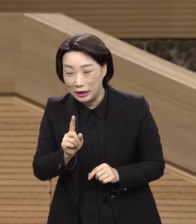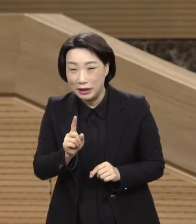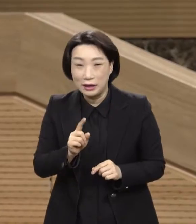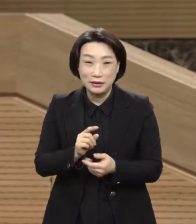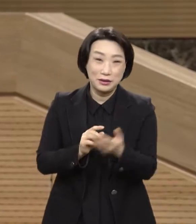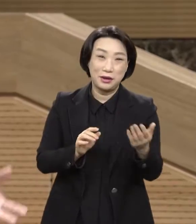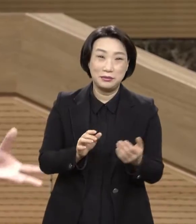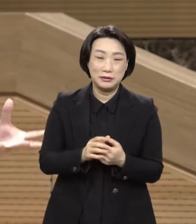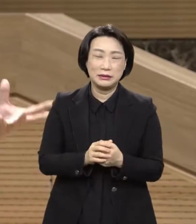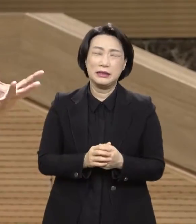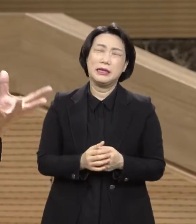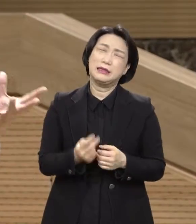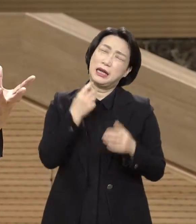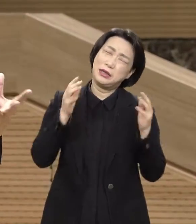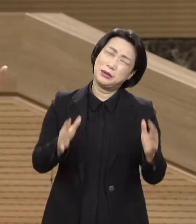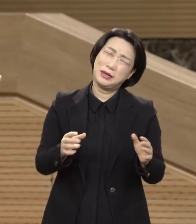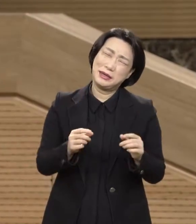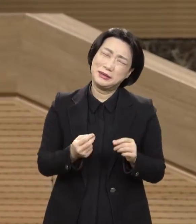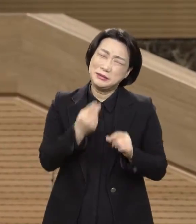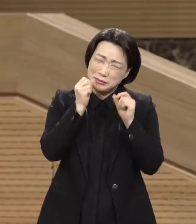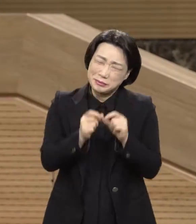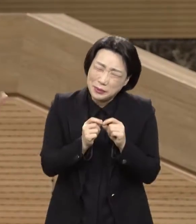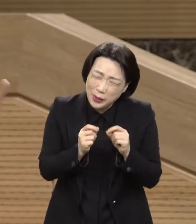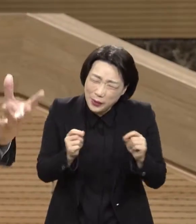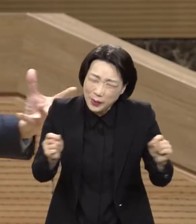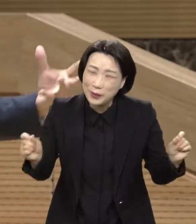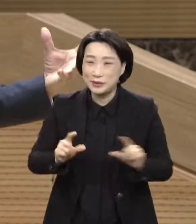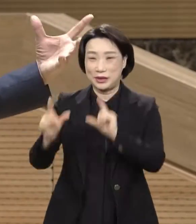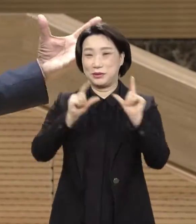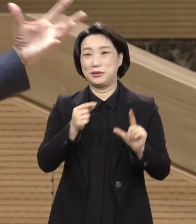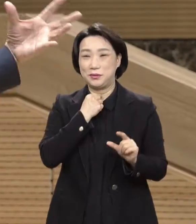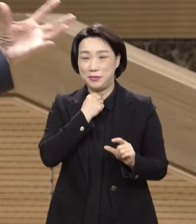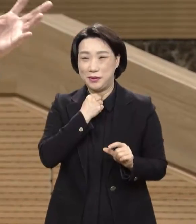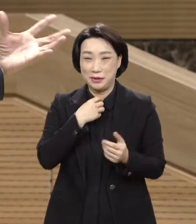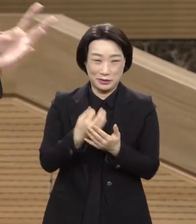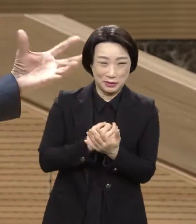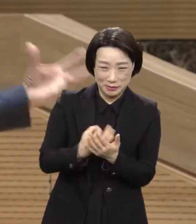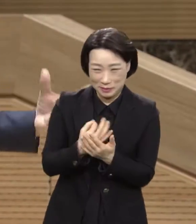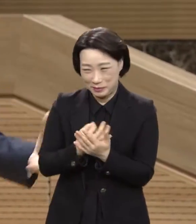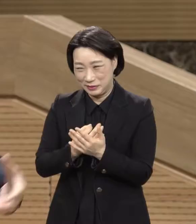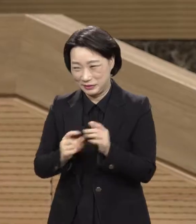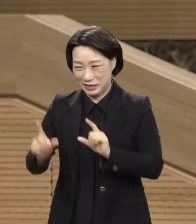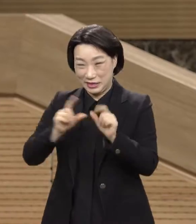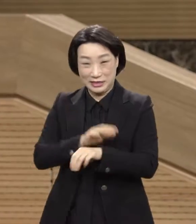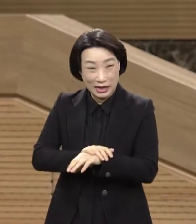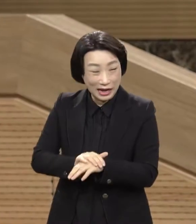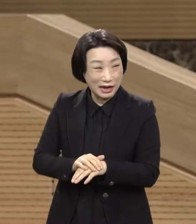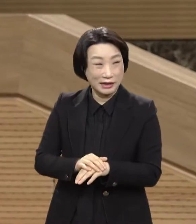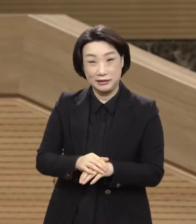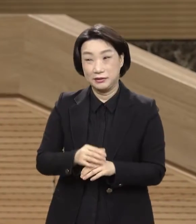이야, 이 땅에서 오래오래 살아야지. 돈 벌어서 잘 살아야지.